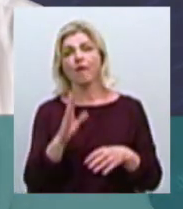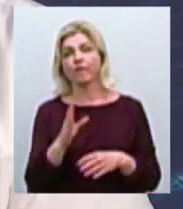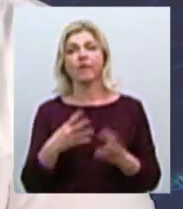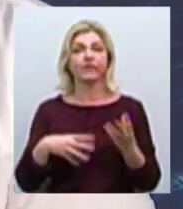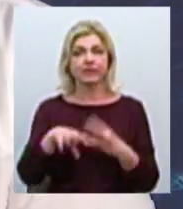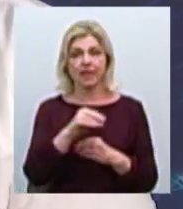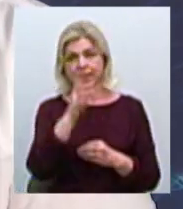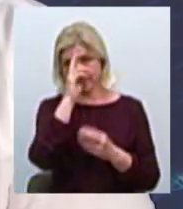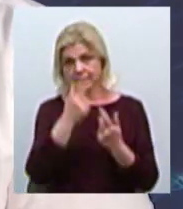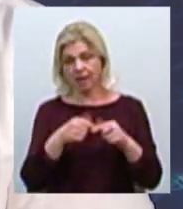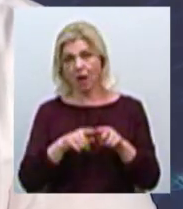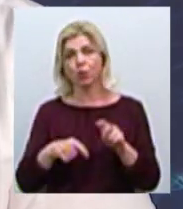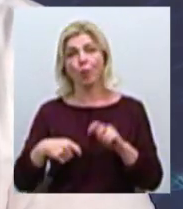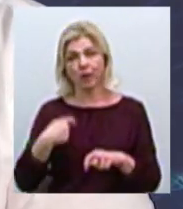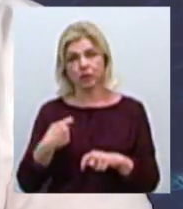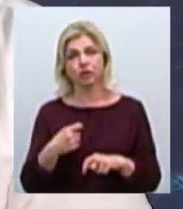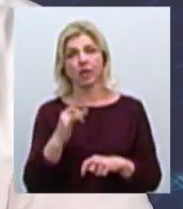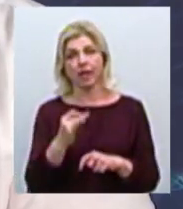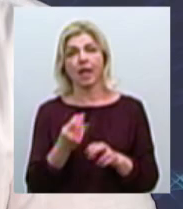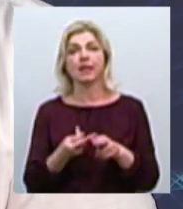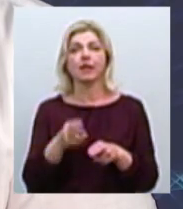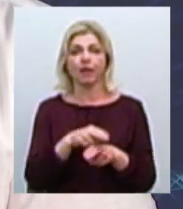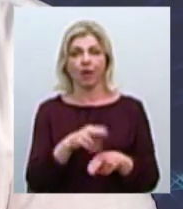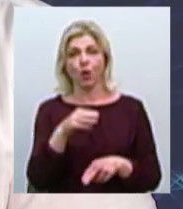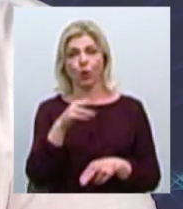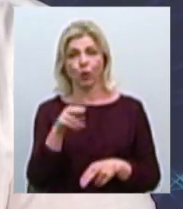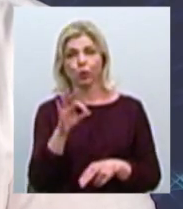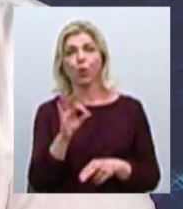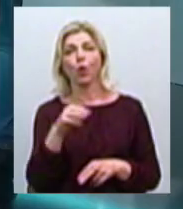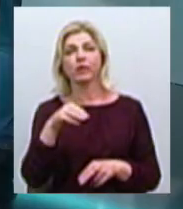так, странах убиточний, і він дотируємий.